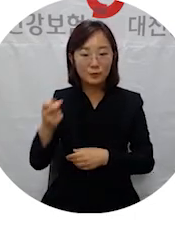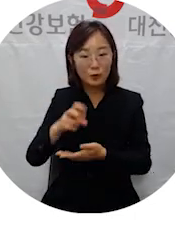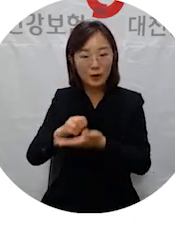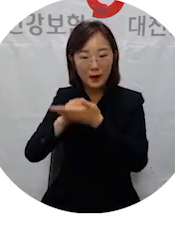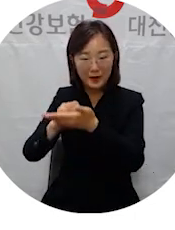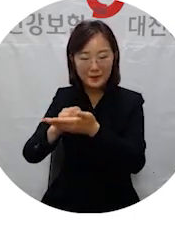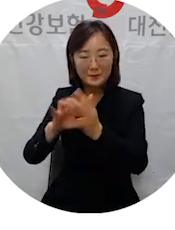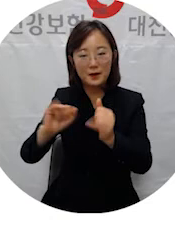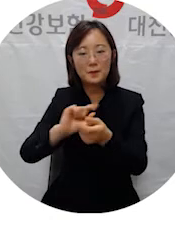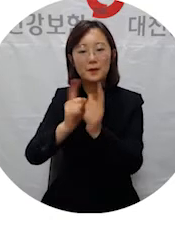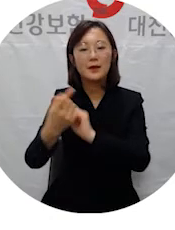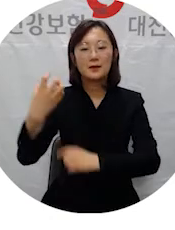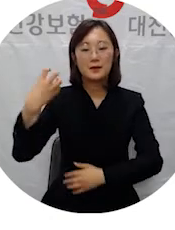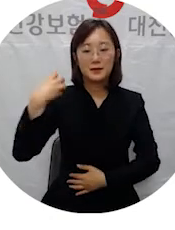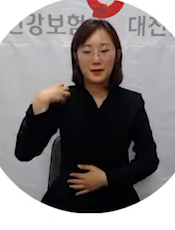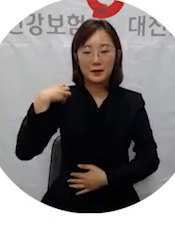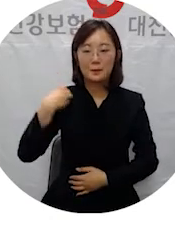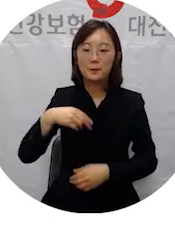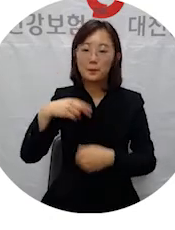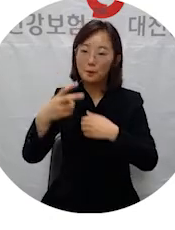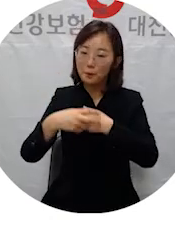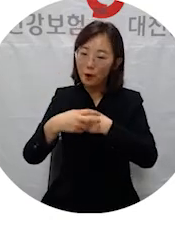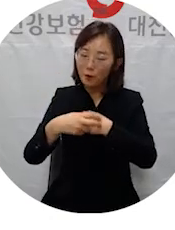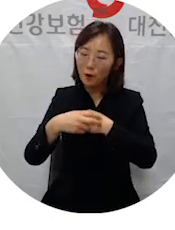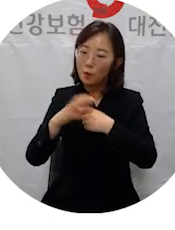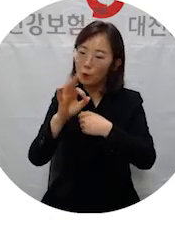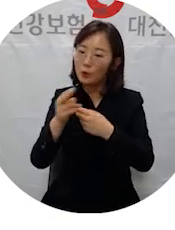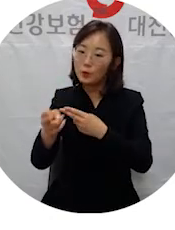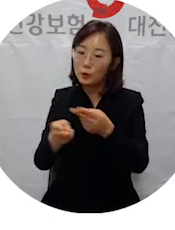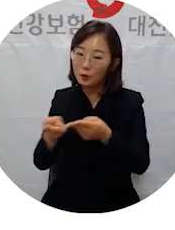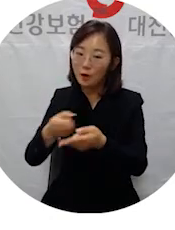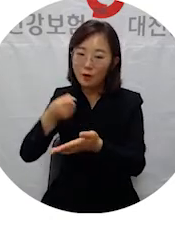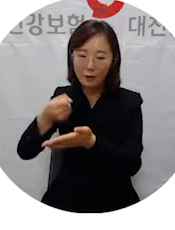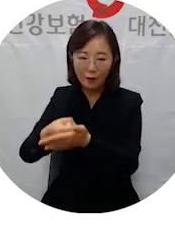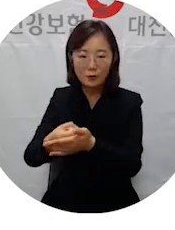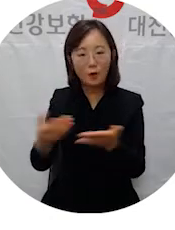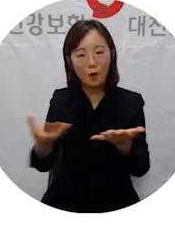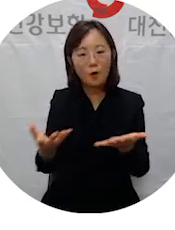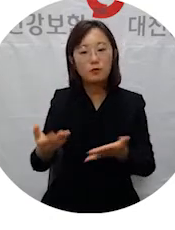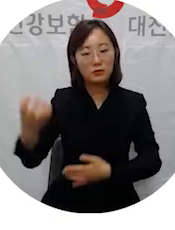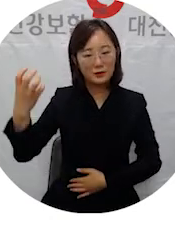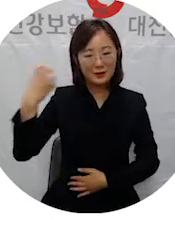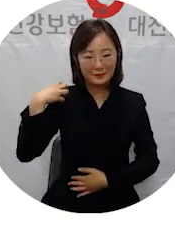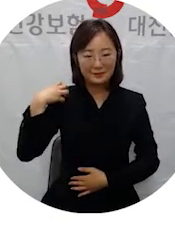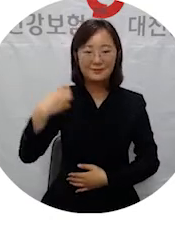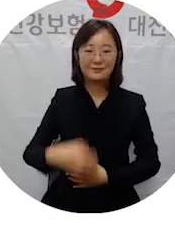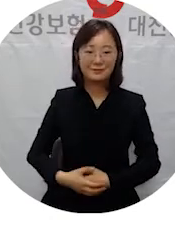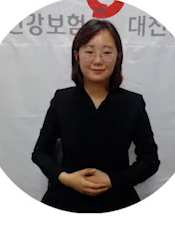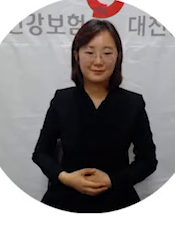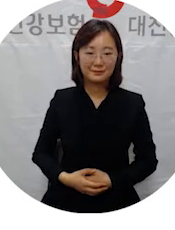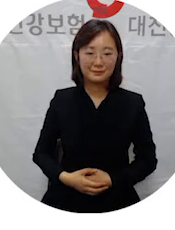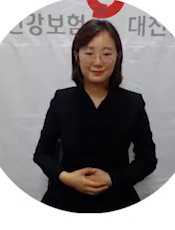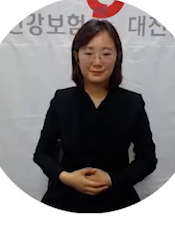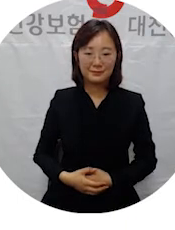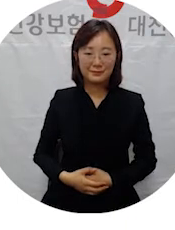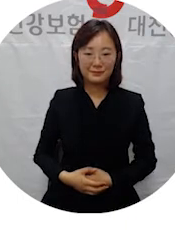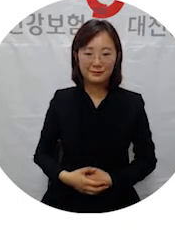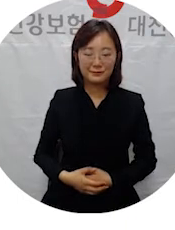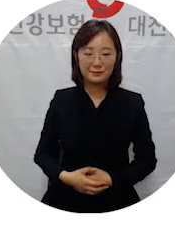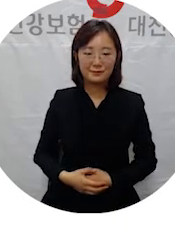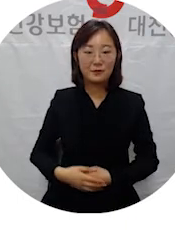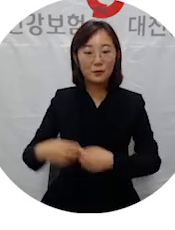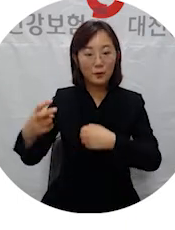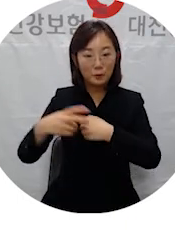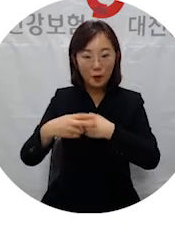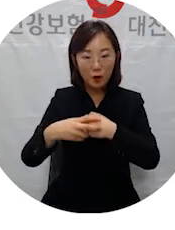의사 등 공급자와 의료 서비스의 가격을 책정하는 수가 형성 등의 업무도 맡고 있습니다.